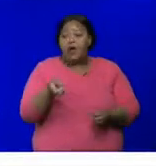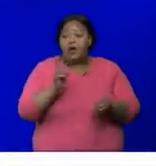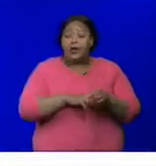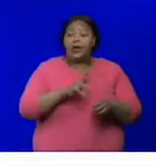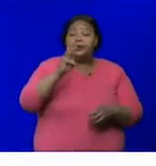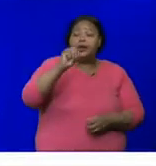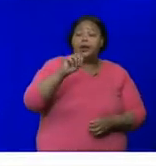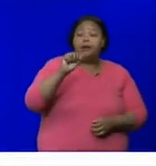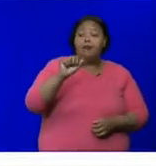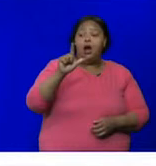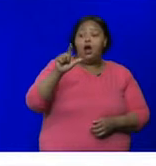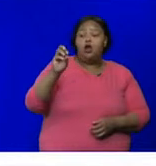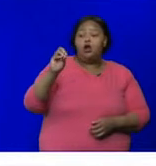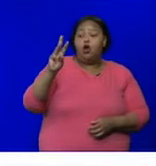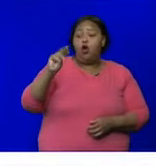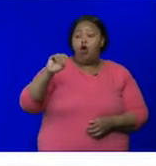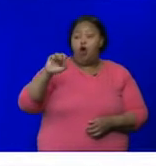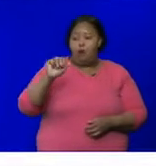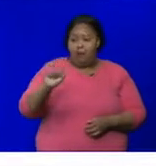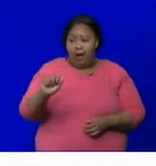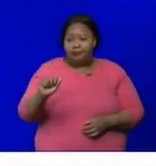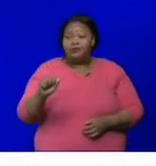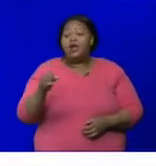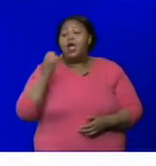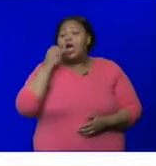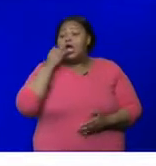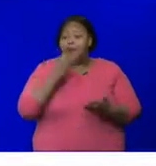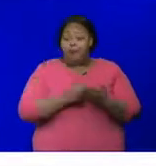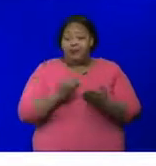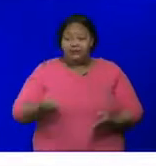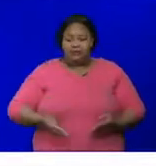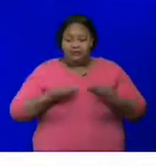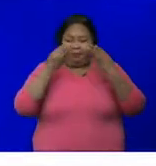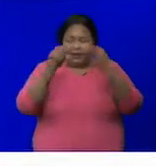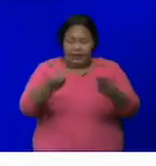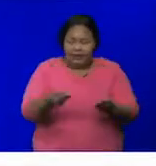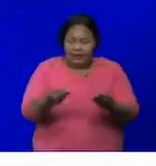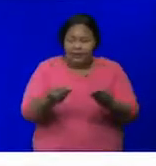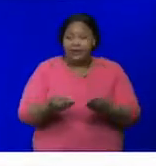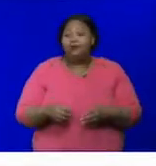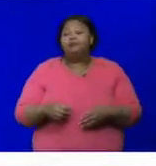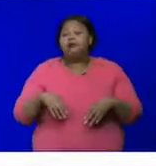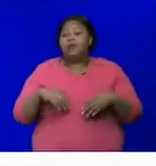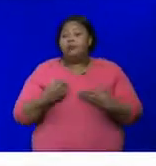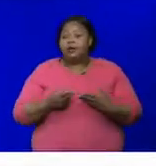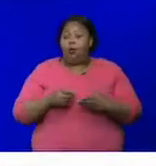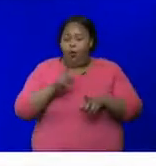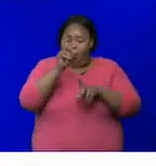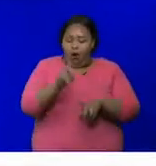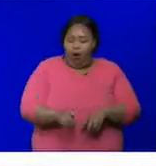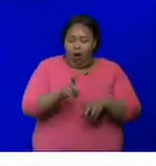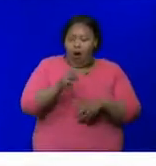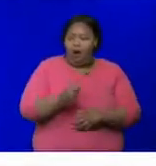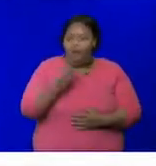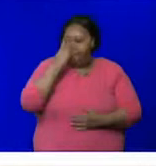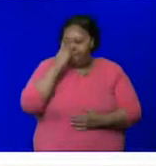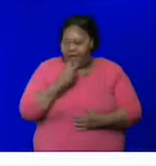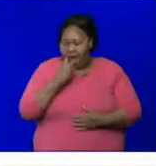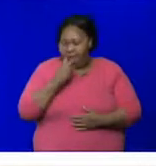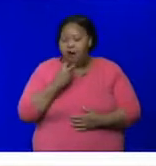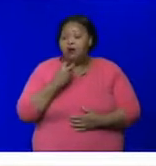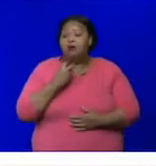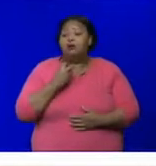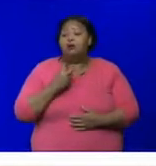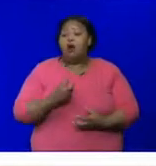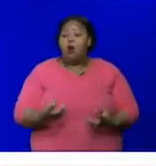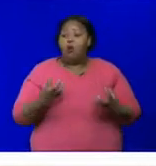kwa maloma ngama prospecting license lasakhishiwe lawo la kulamaswati nalapha emotshane nakhona ikhishiwe naso